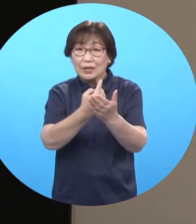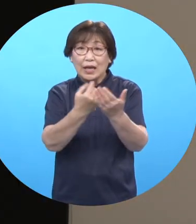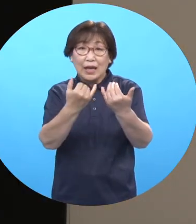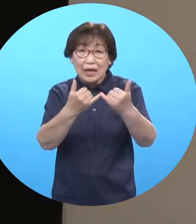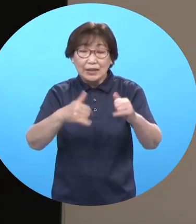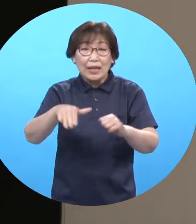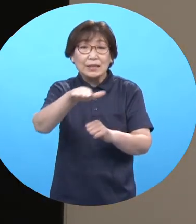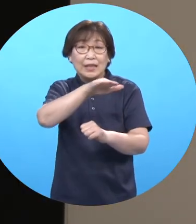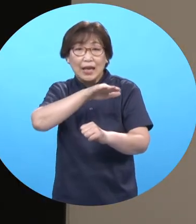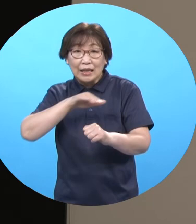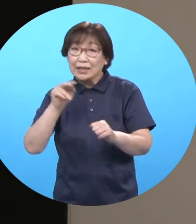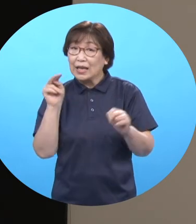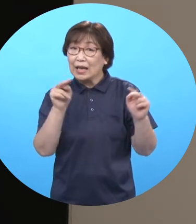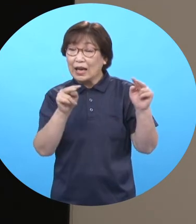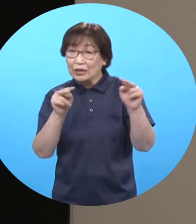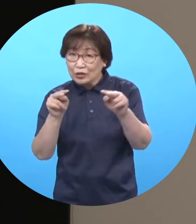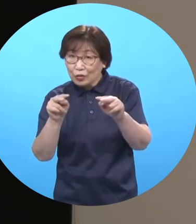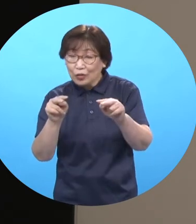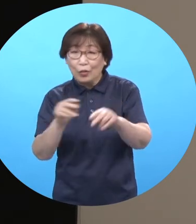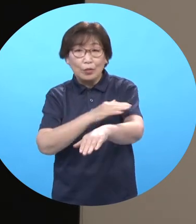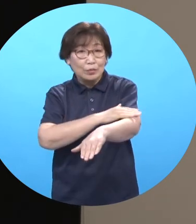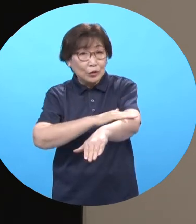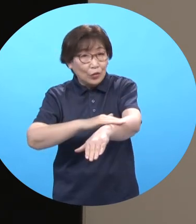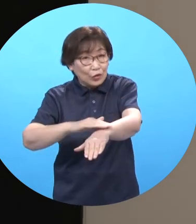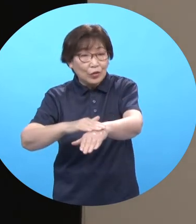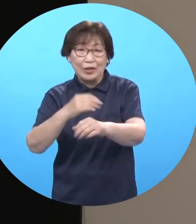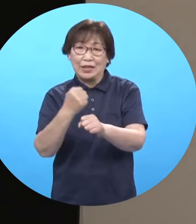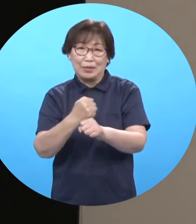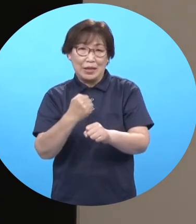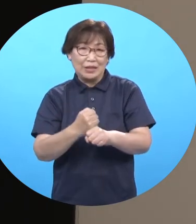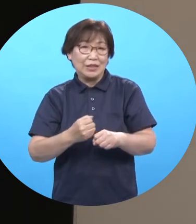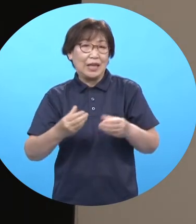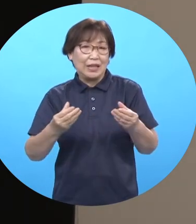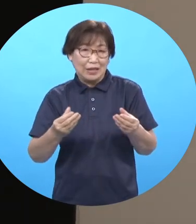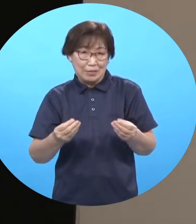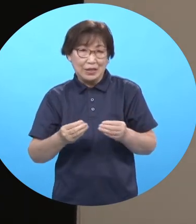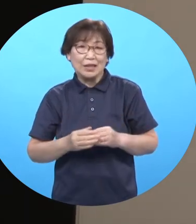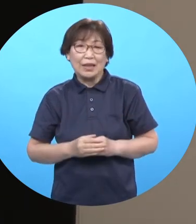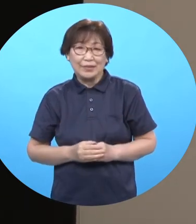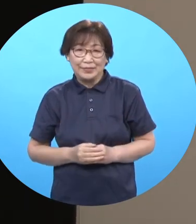員で鑑賞、見事な出来栄えに仕上がっていました。